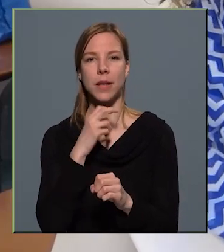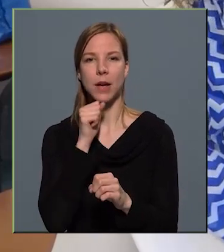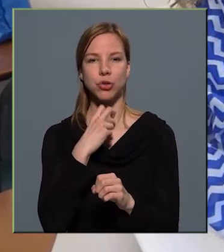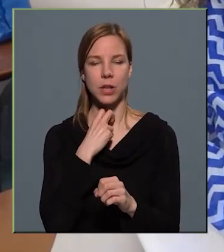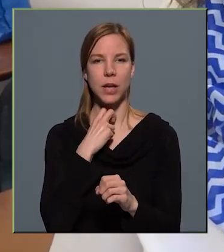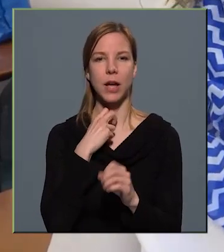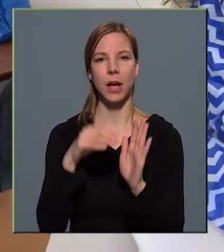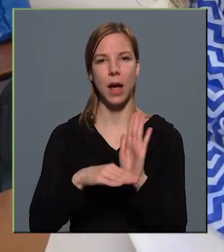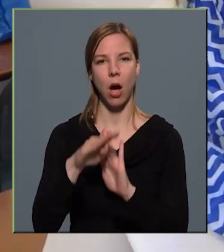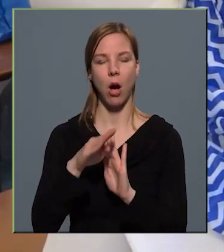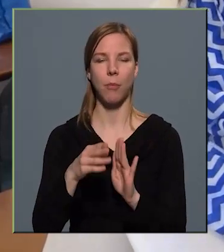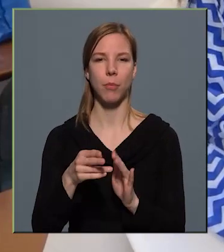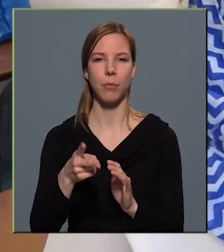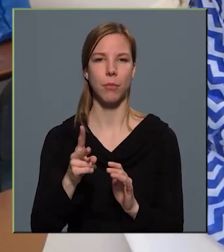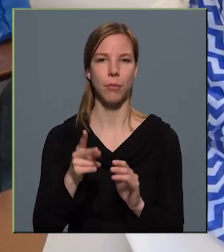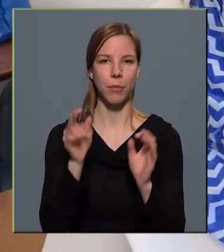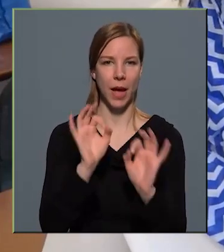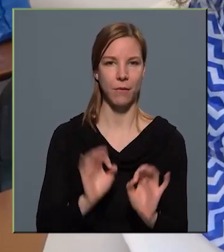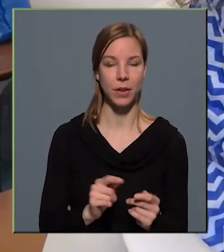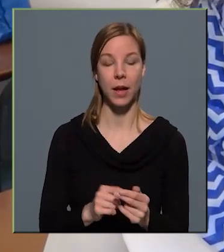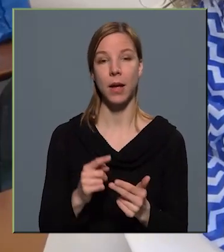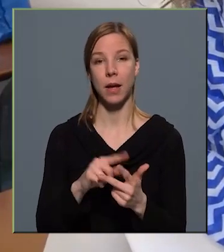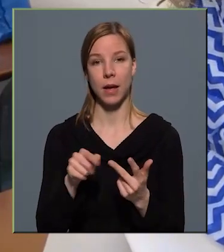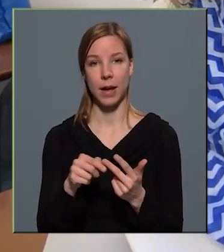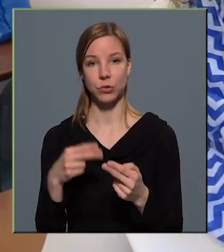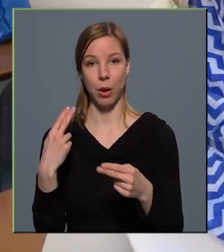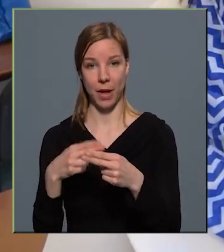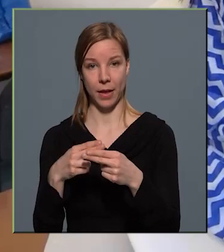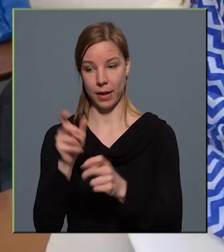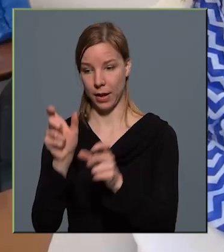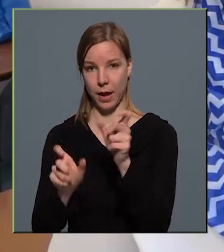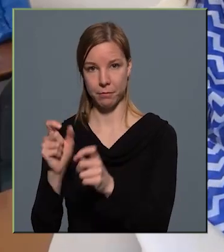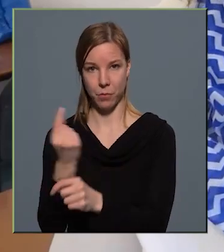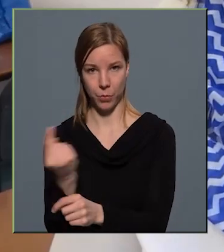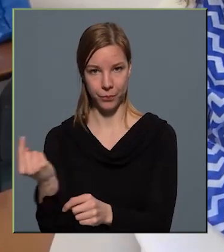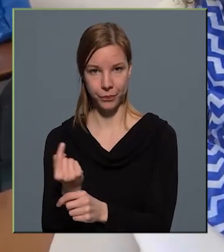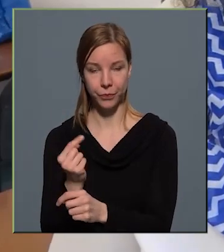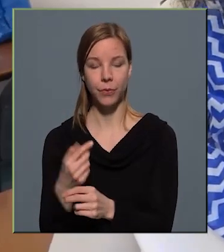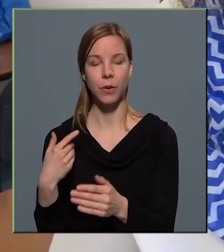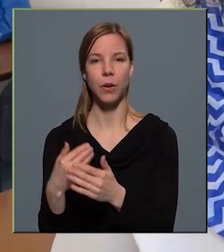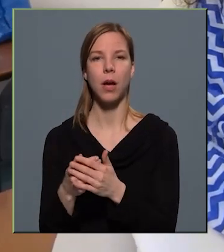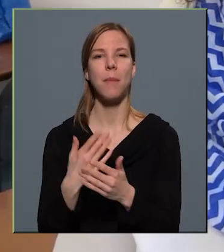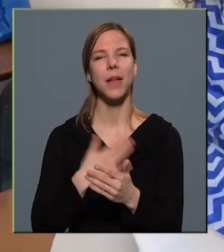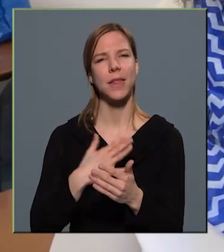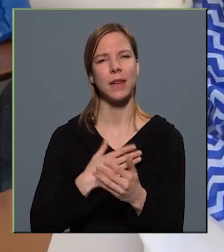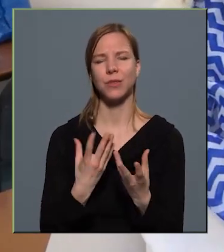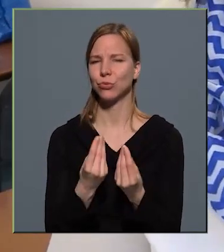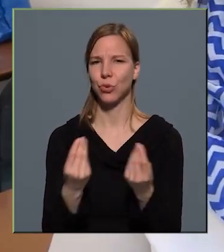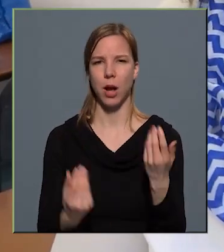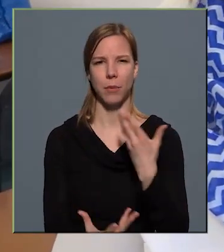fő szponzorunk, és hát legfőképpen a betegek eddig. Szeretnénk nagyon-nagyon sok mindenkit még bevonni, tehát